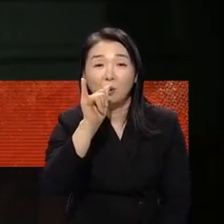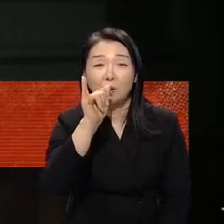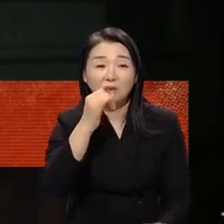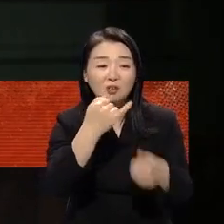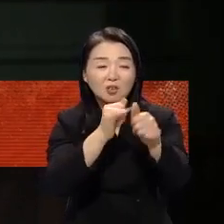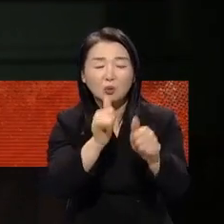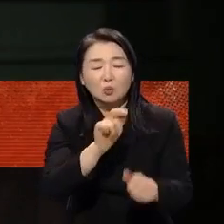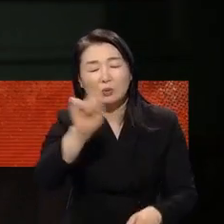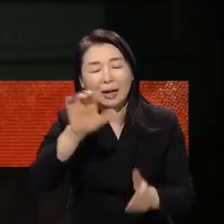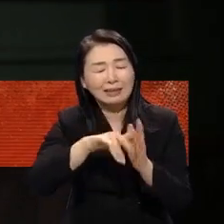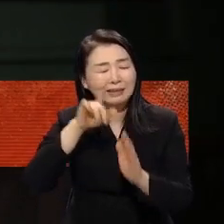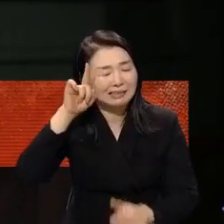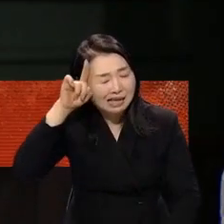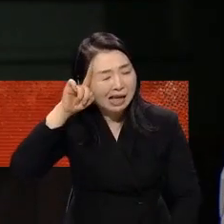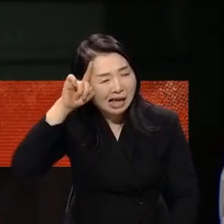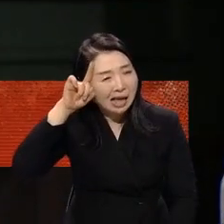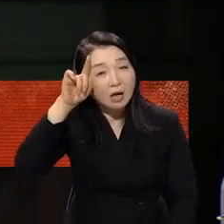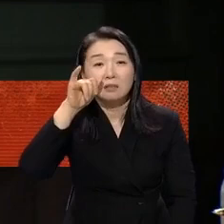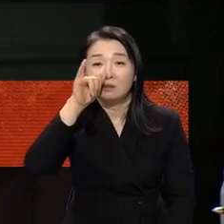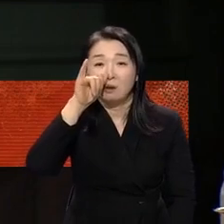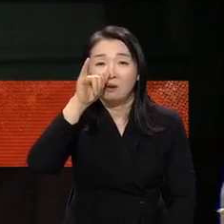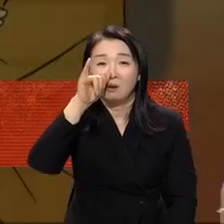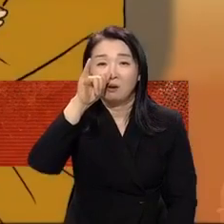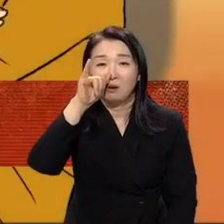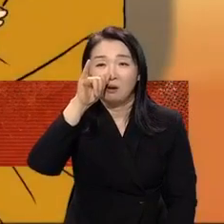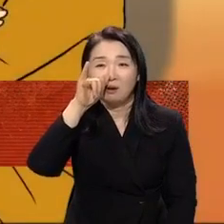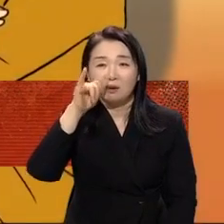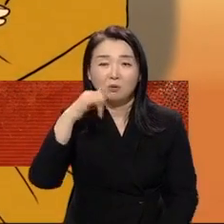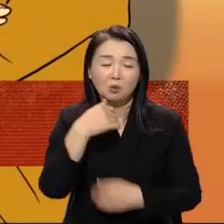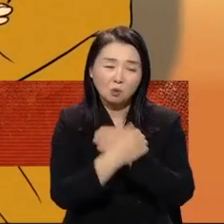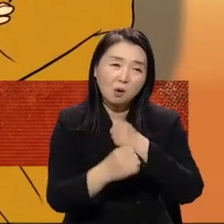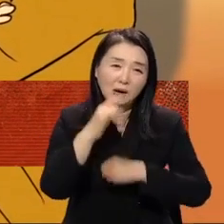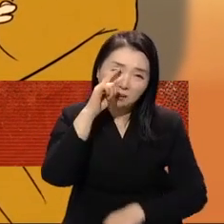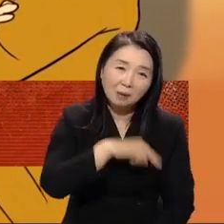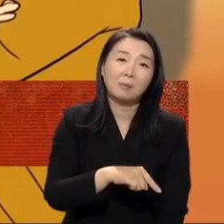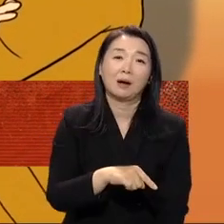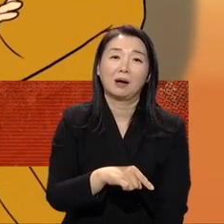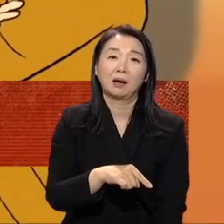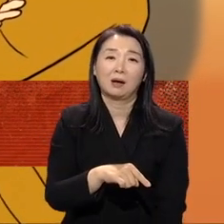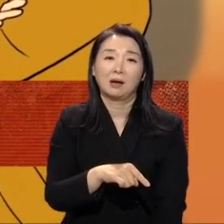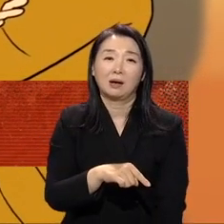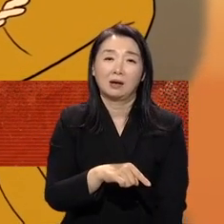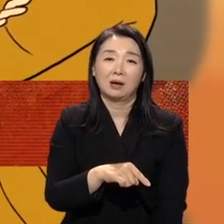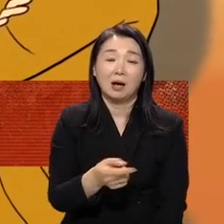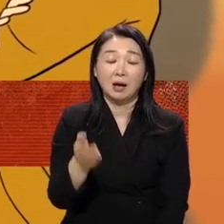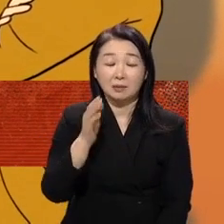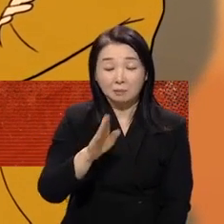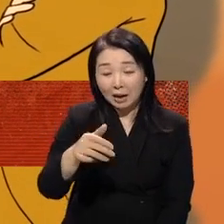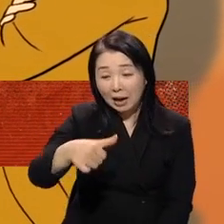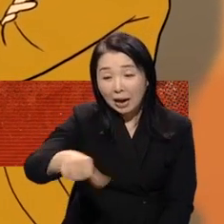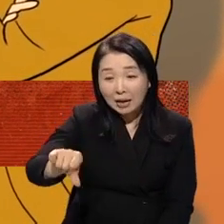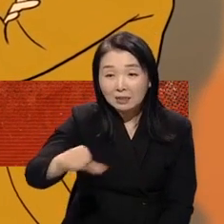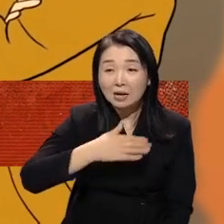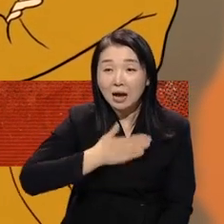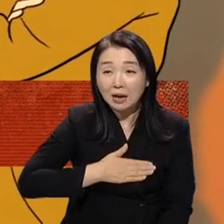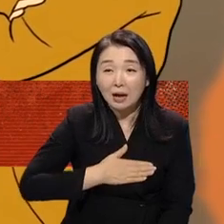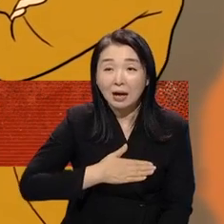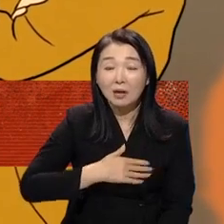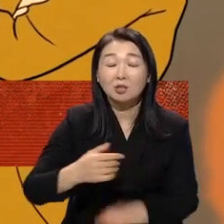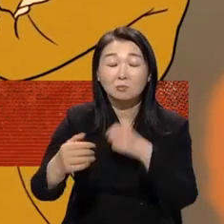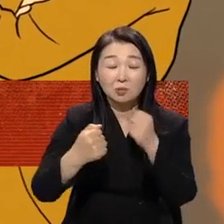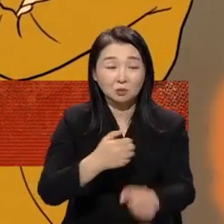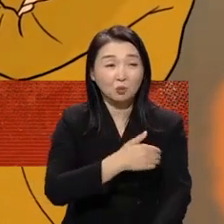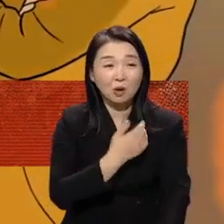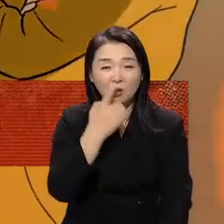소송하면 스트레스를 굉장히 많이 받아서요이 남편이 건강이 크게 안 좋아졌었다 합니다 그런데 그 아들은 이걸 알면서도 외도한